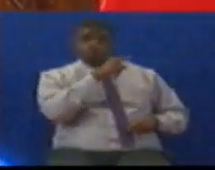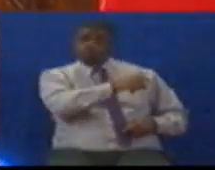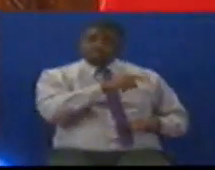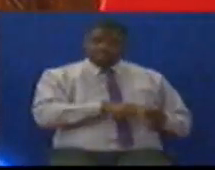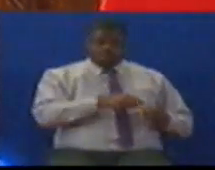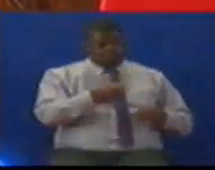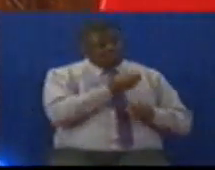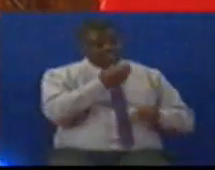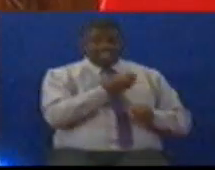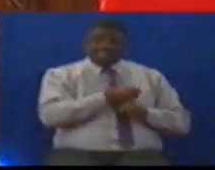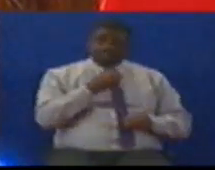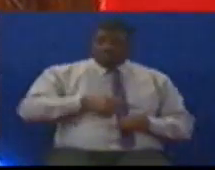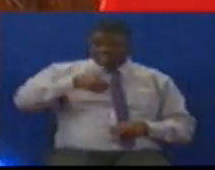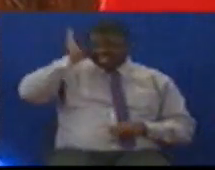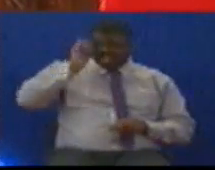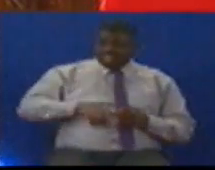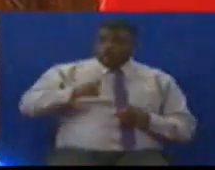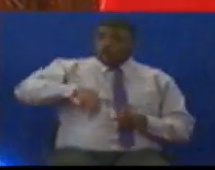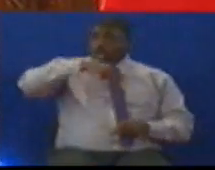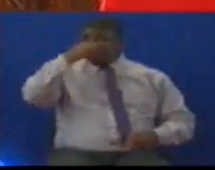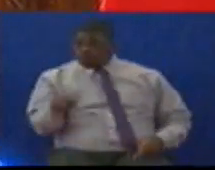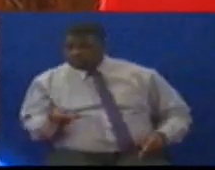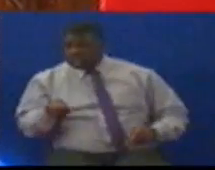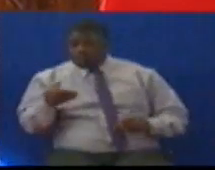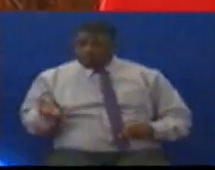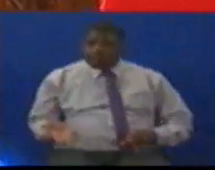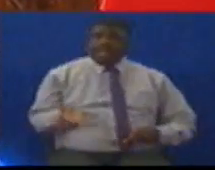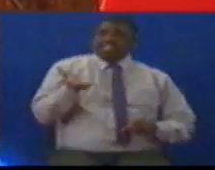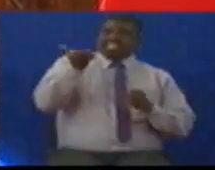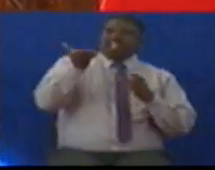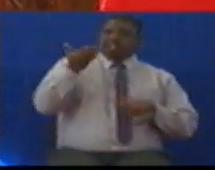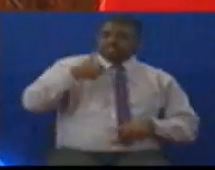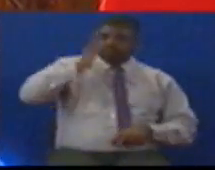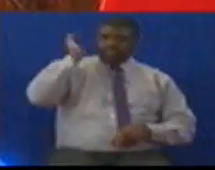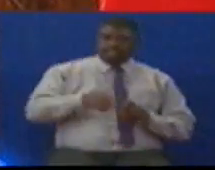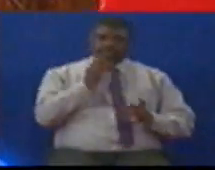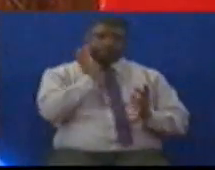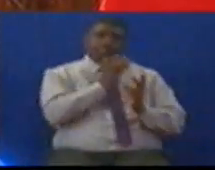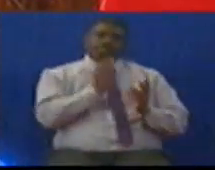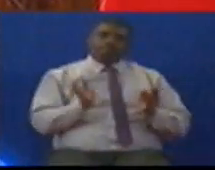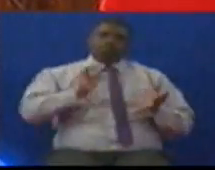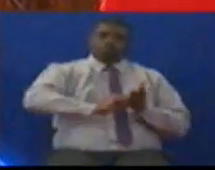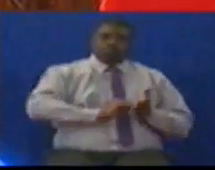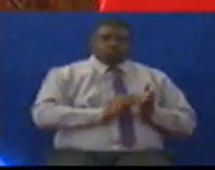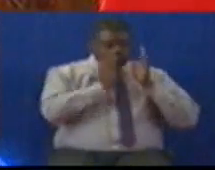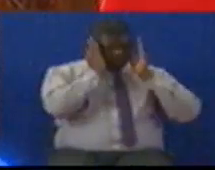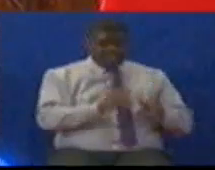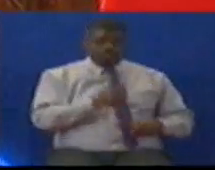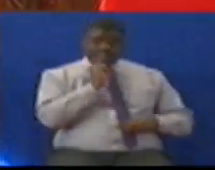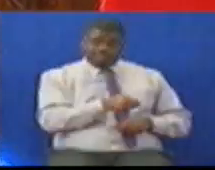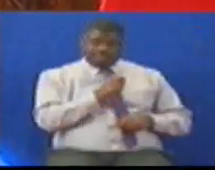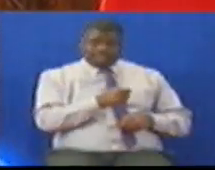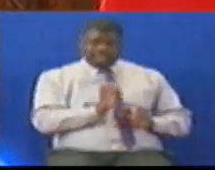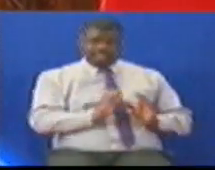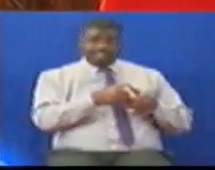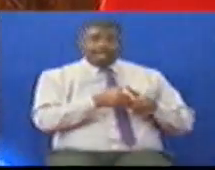umma ndio wa kuiangusha serikali au wa kuipaisha serikali katika kufikia malengo iliyojiwekea. Mheshimiwa Spika, kambi rasmi ya upinzani